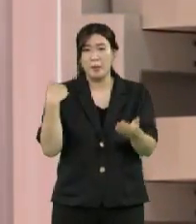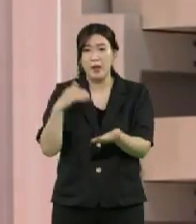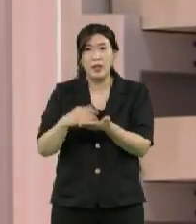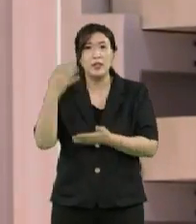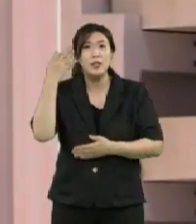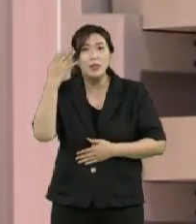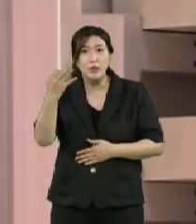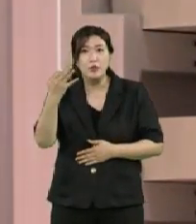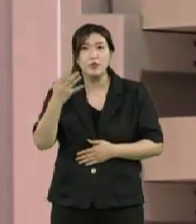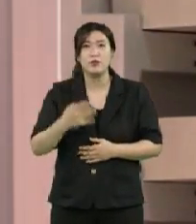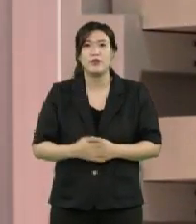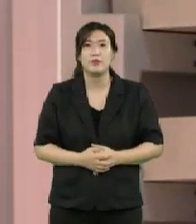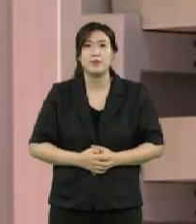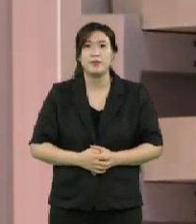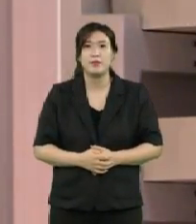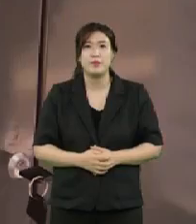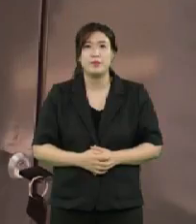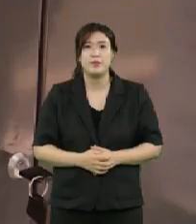2주간 빌릴 수 있습니다